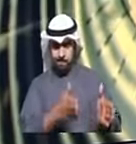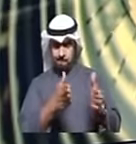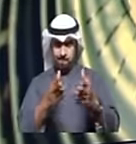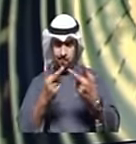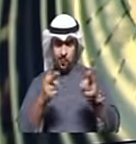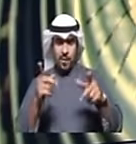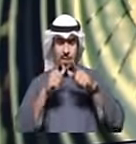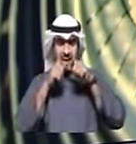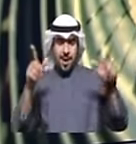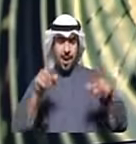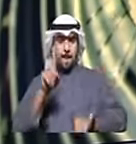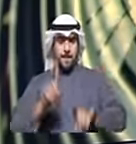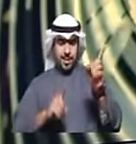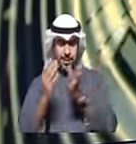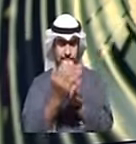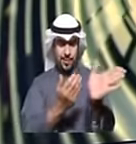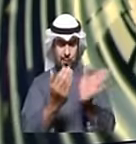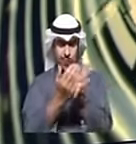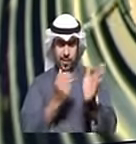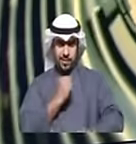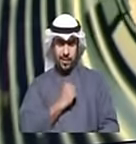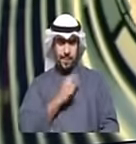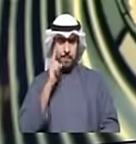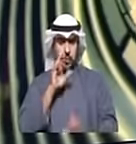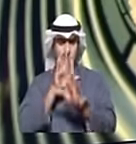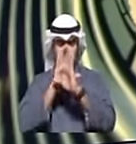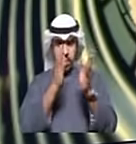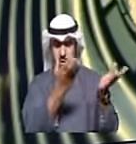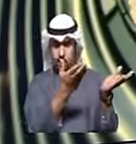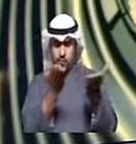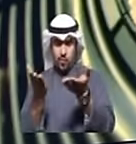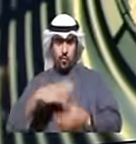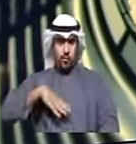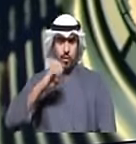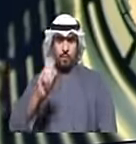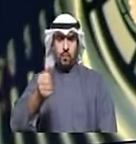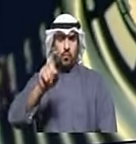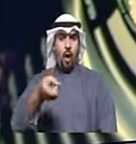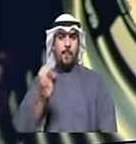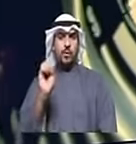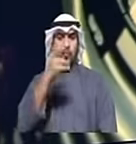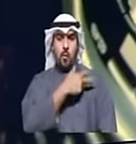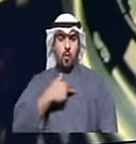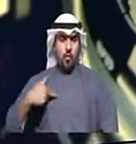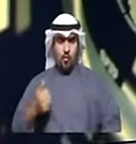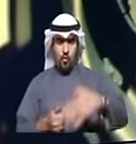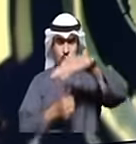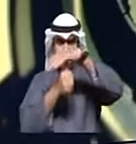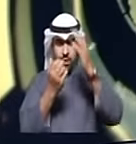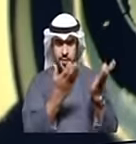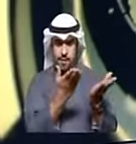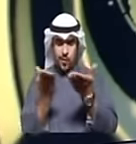اهلا بكم مشاهدينا اخبار المال والاعمال تحت رعايه وحضور سمو الشيخ جابل المبارك الحامد الصباح رئيس مجلس